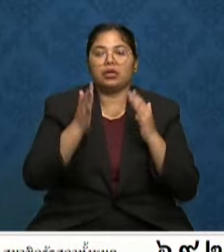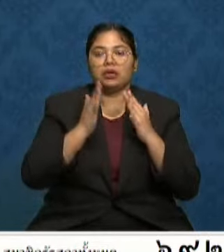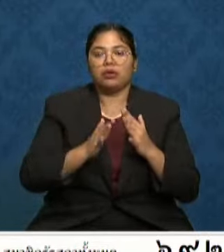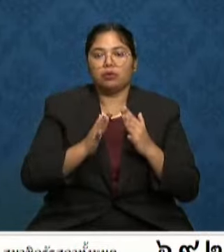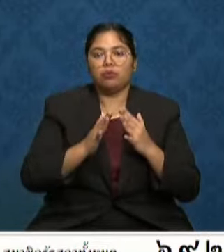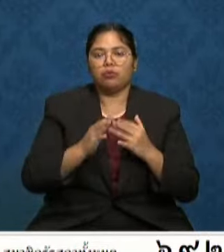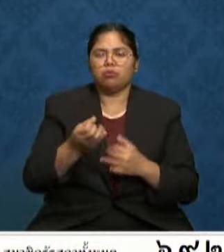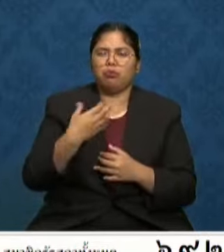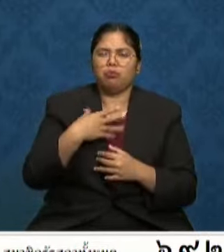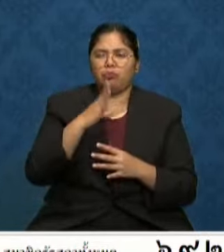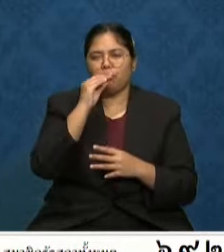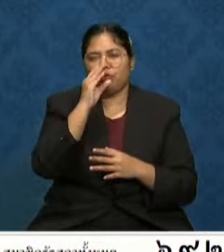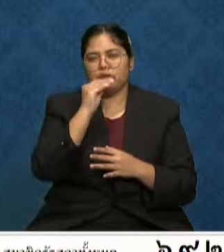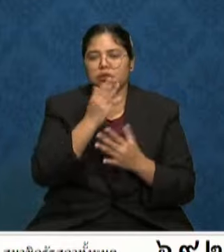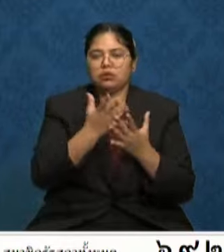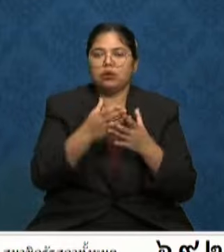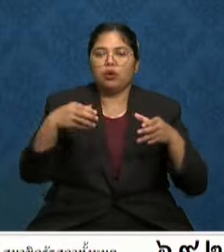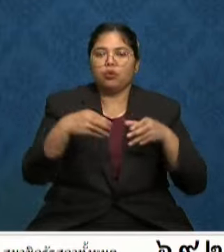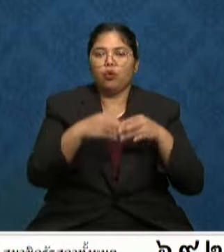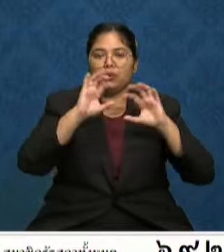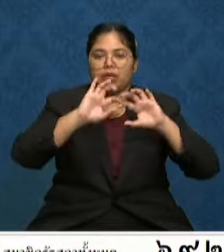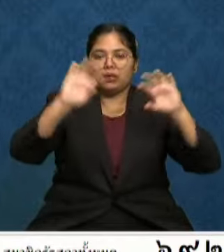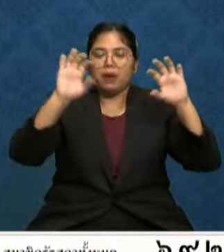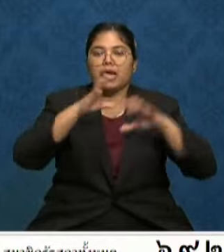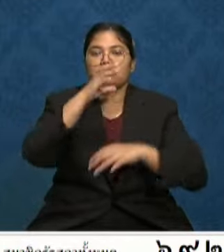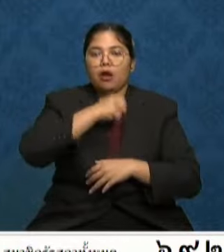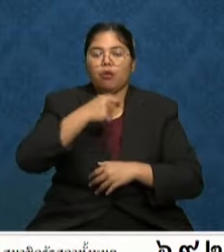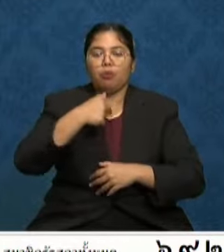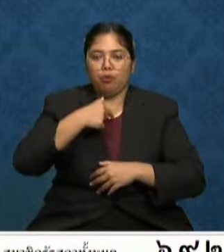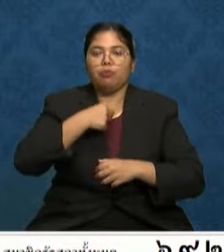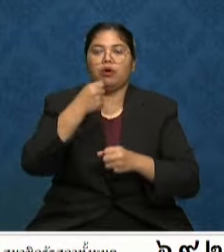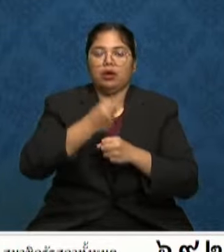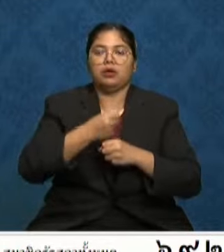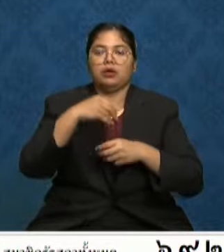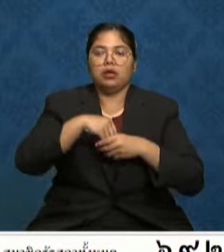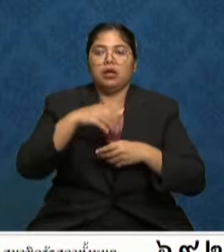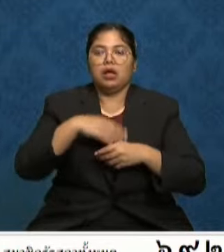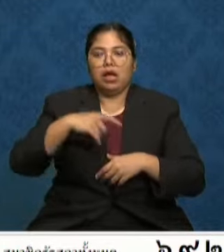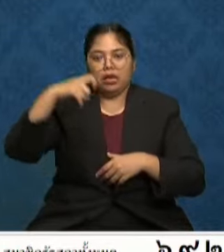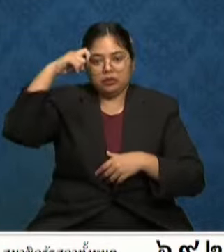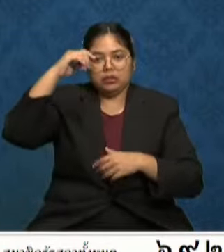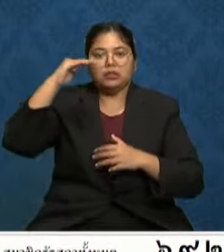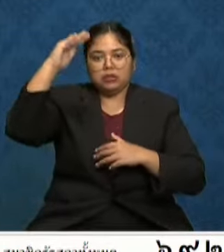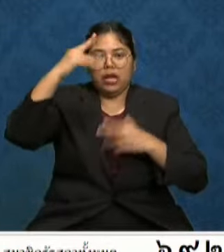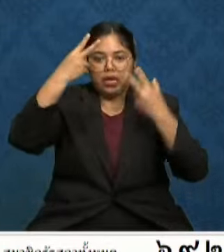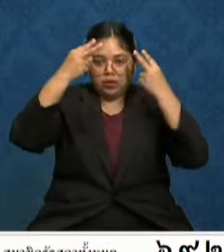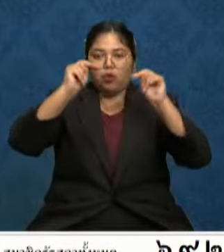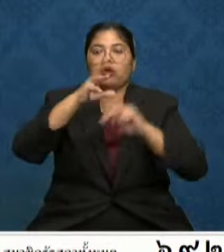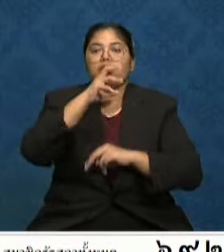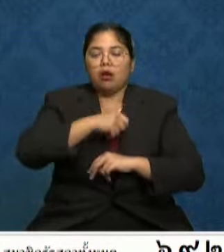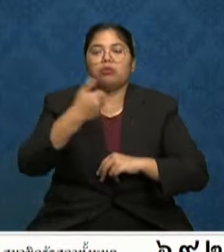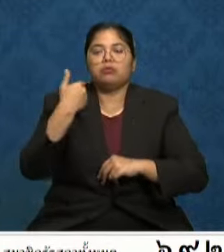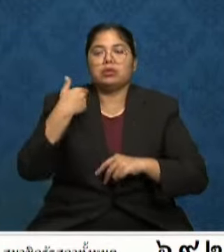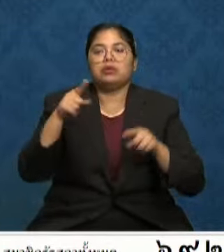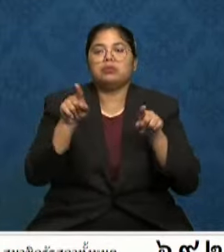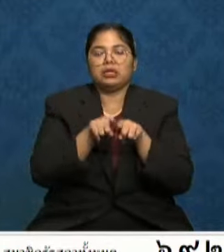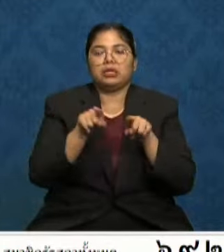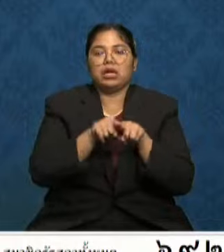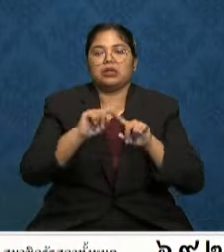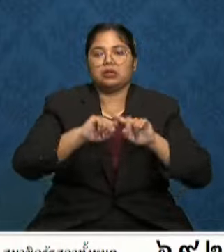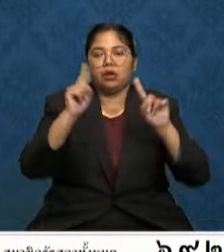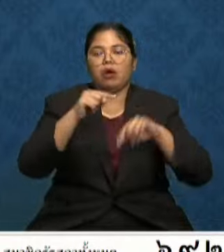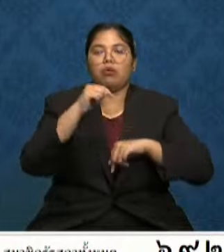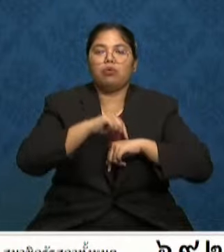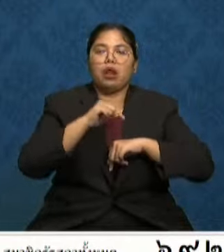ถงรฐบาลเก่เยอะผมเองอยู่ใรฐบาเก่ารฐบลเศษานแะแต่วาผมกจะไม่ใช้เวลา